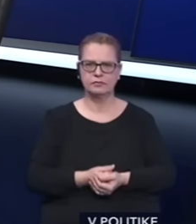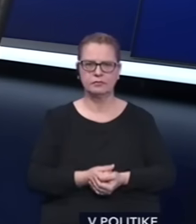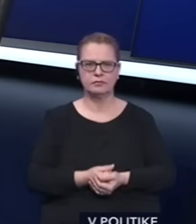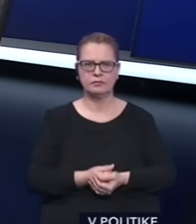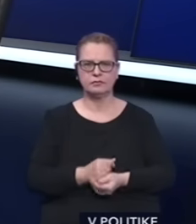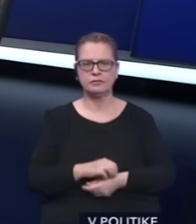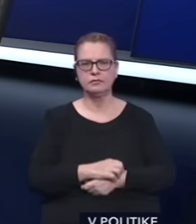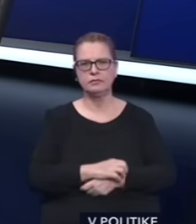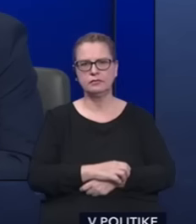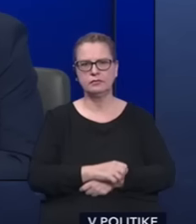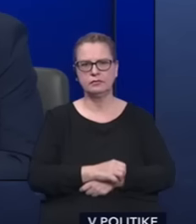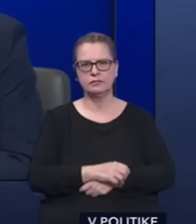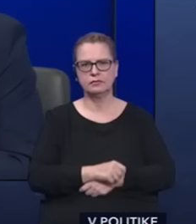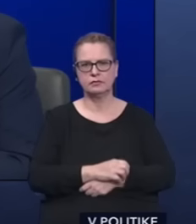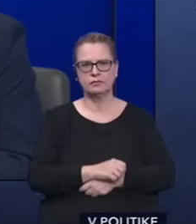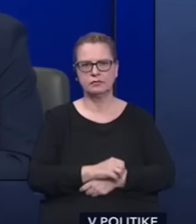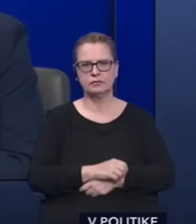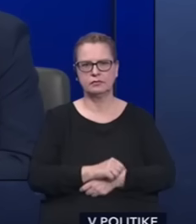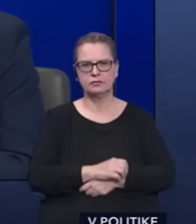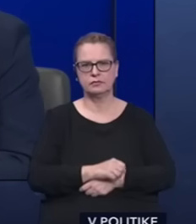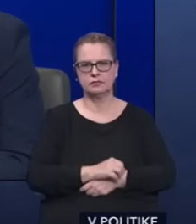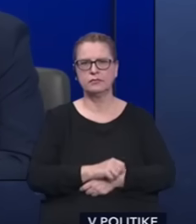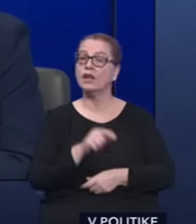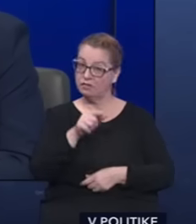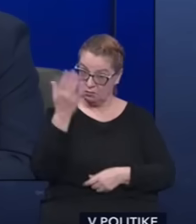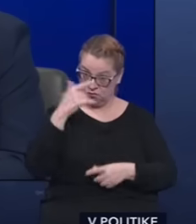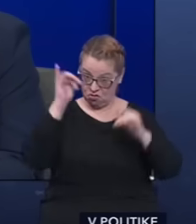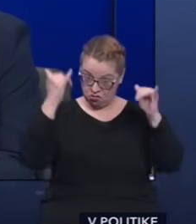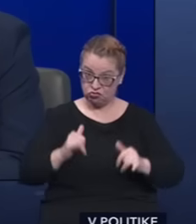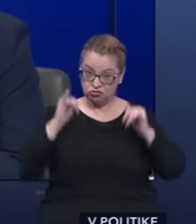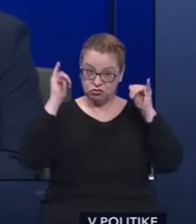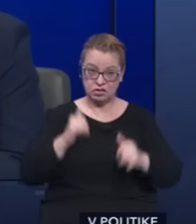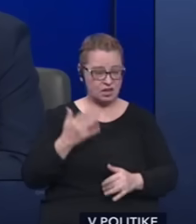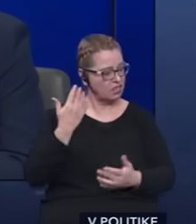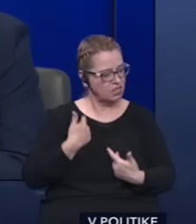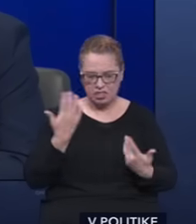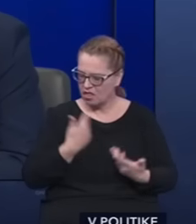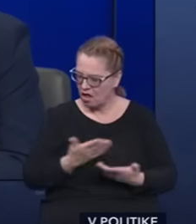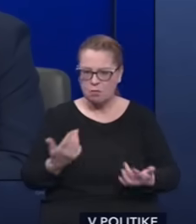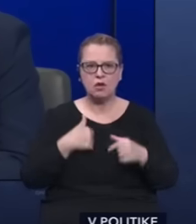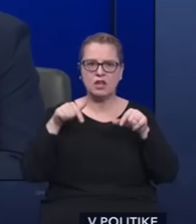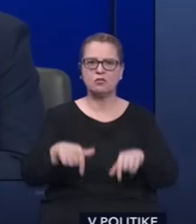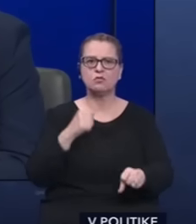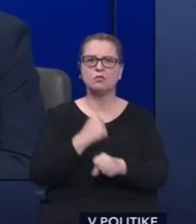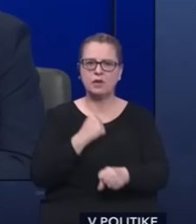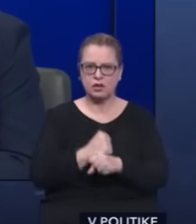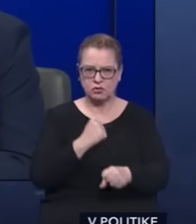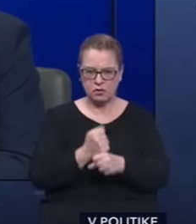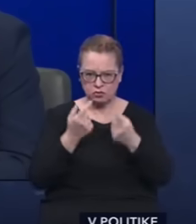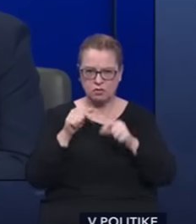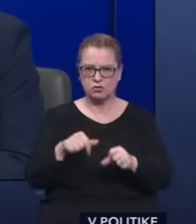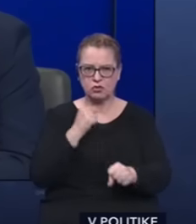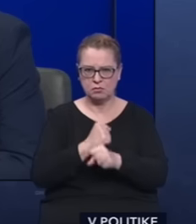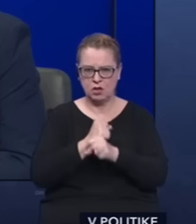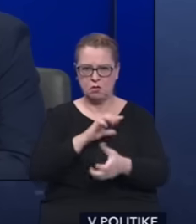Pán Gröling, boli ste aj vy na tej žurke? Nebol. Predstavte si, že nebol. Tak potom o tom veľa asi neviete. Pretože som tu pracoval na Slovensku, pretože sme tu robili